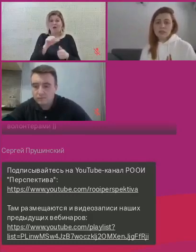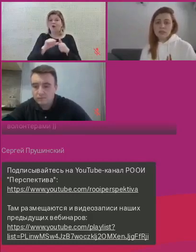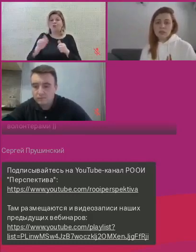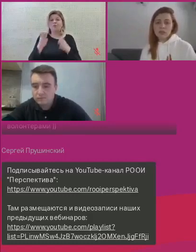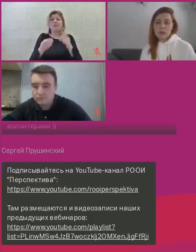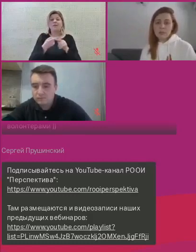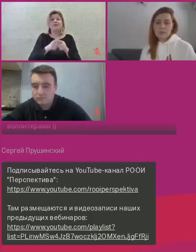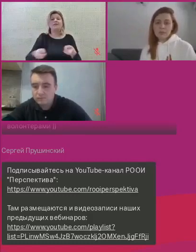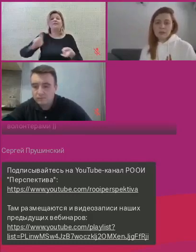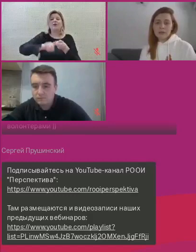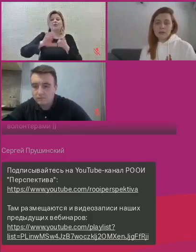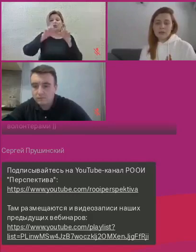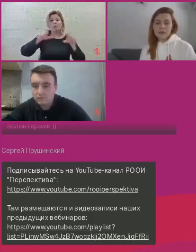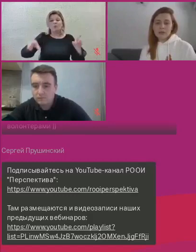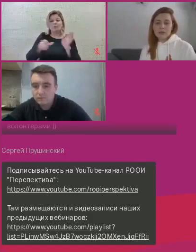людьми с инвалидностью,